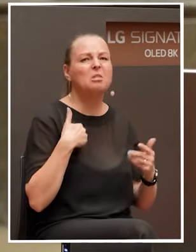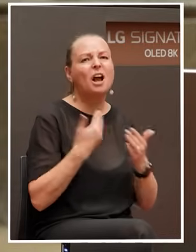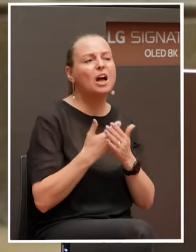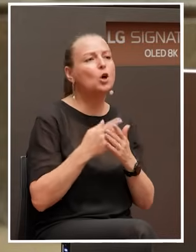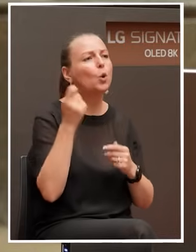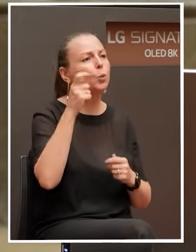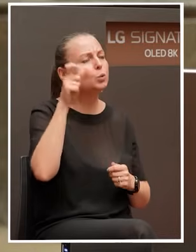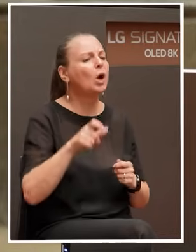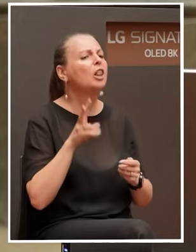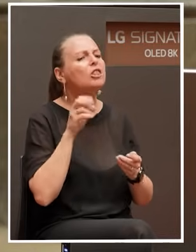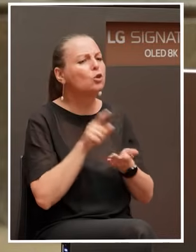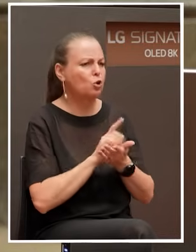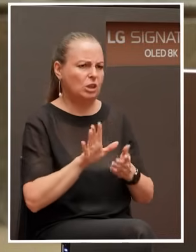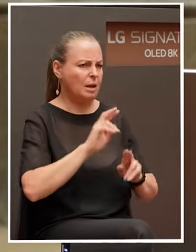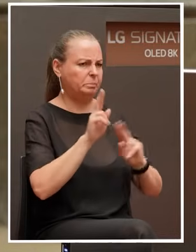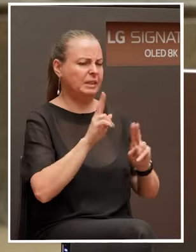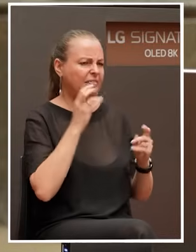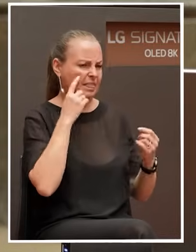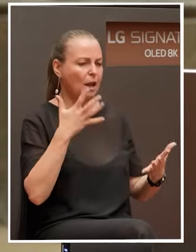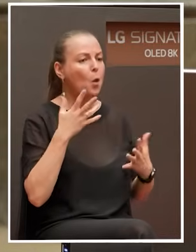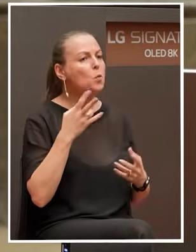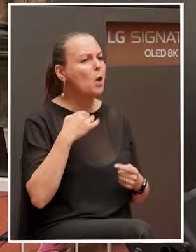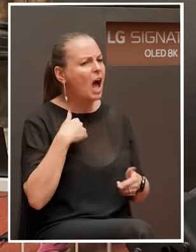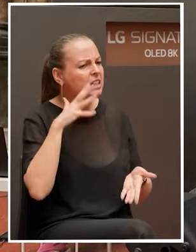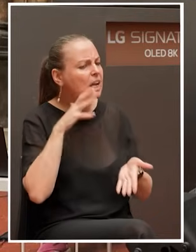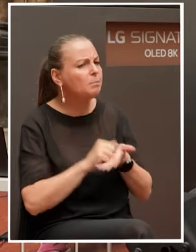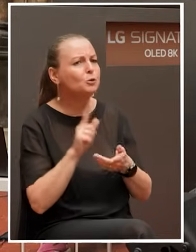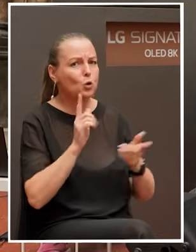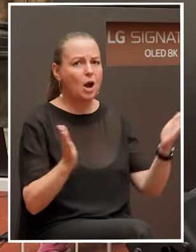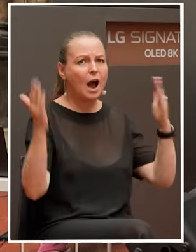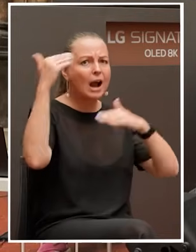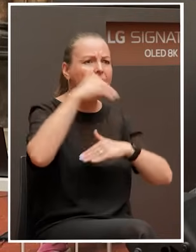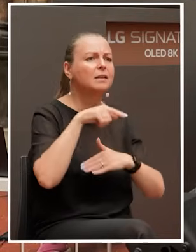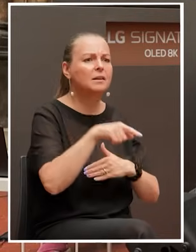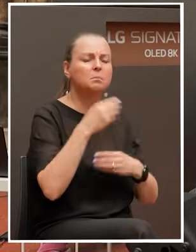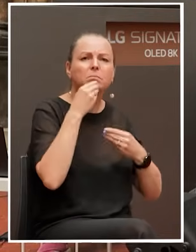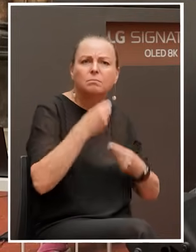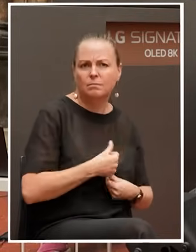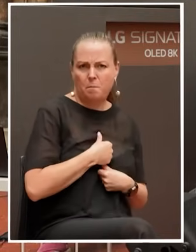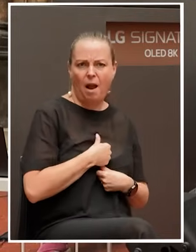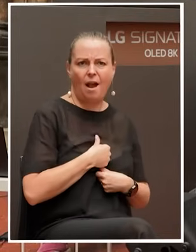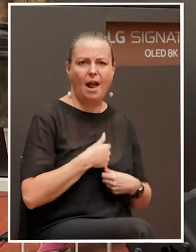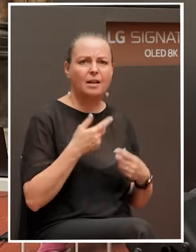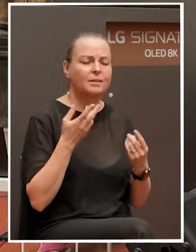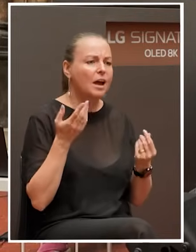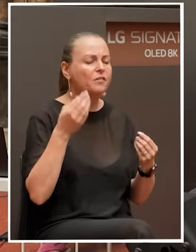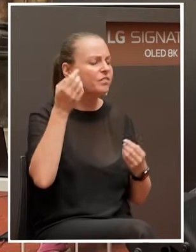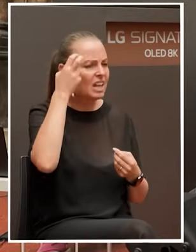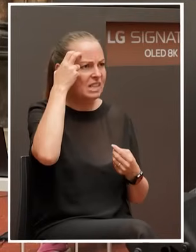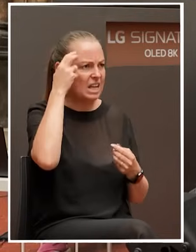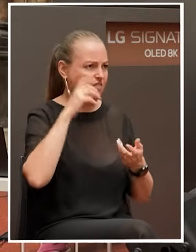не вправе писать так неясно. С удивлением и смущением замечал я, однако, что картина эта волнует и покоряет, неизгладимо врезываясь в